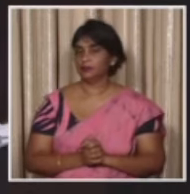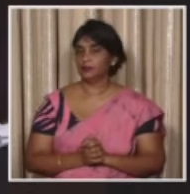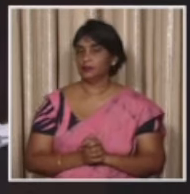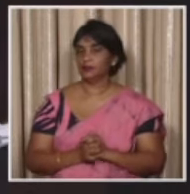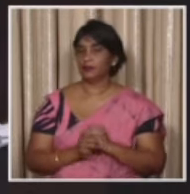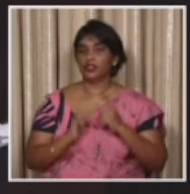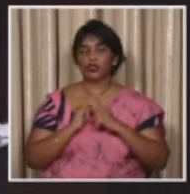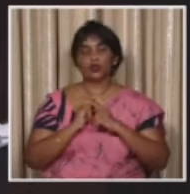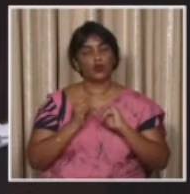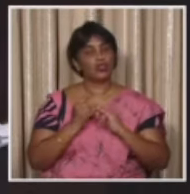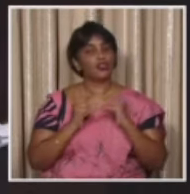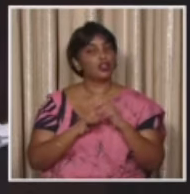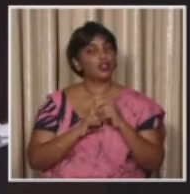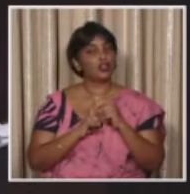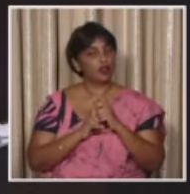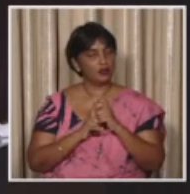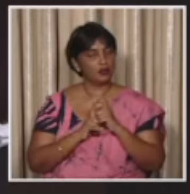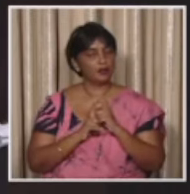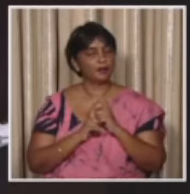US ඩොලර්